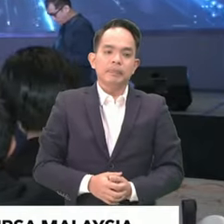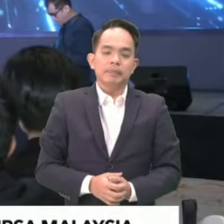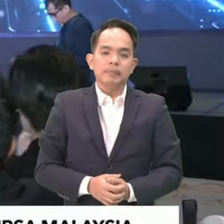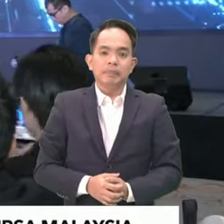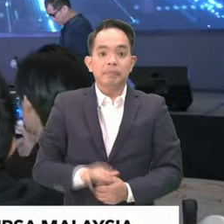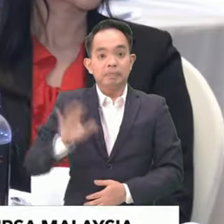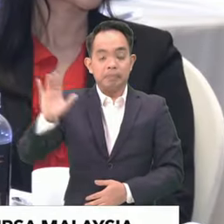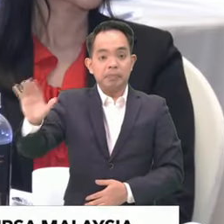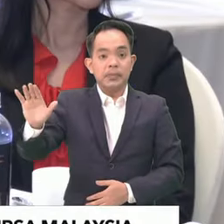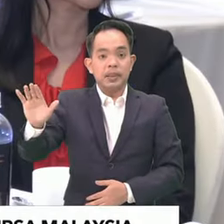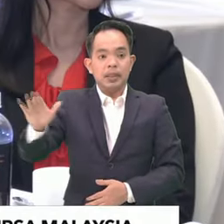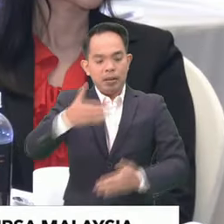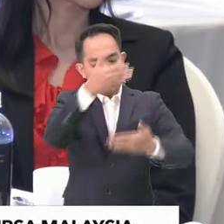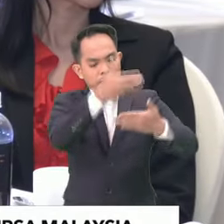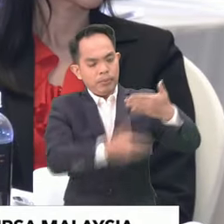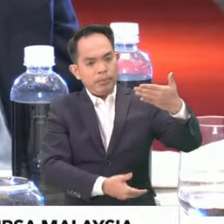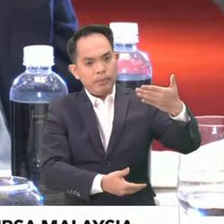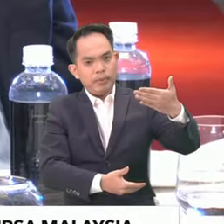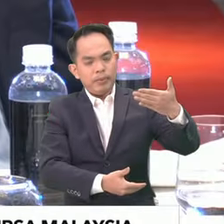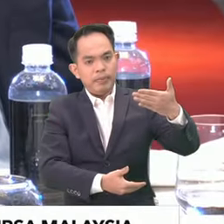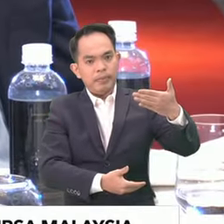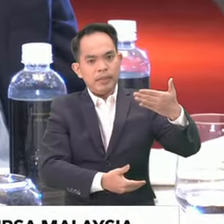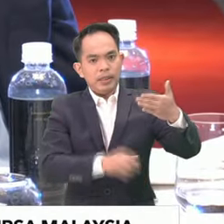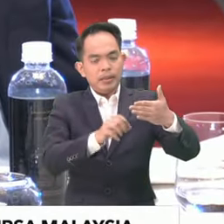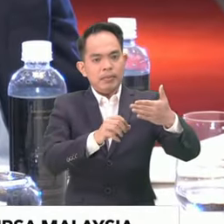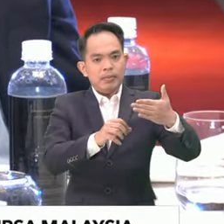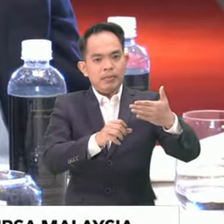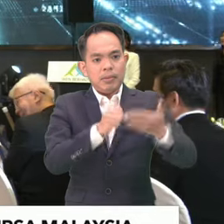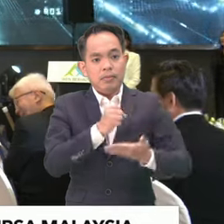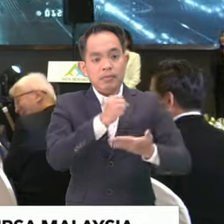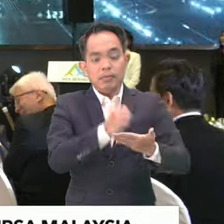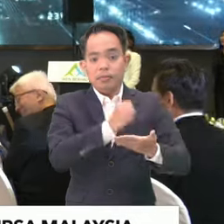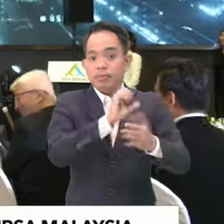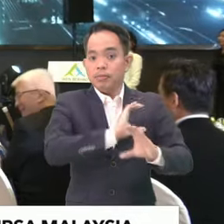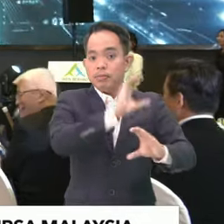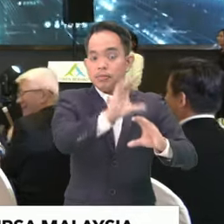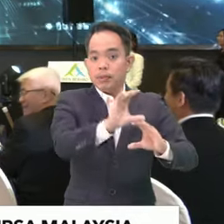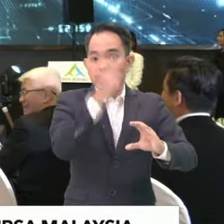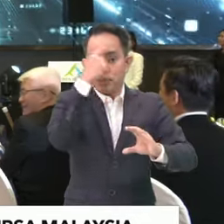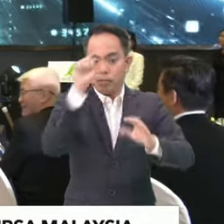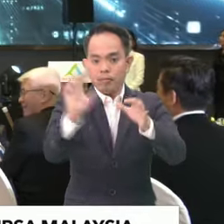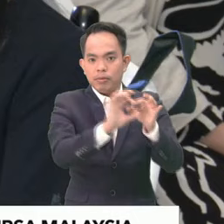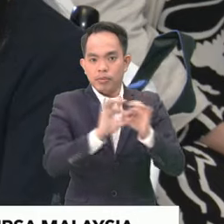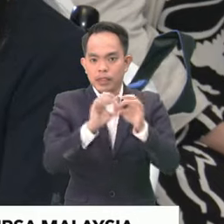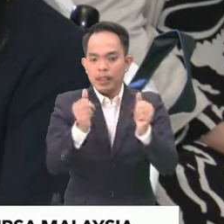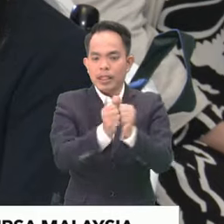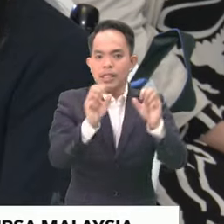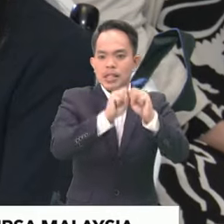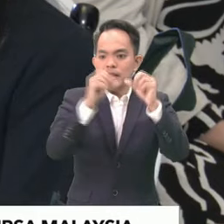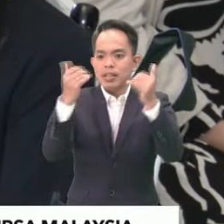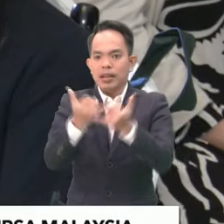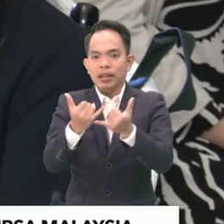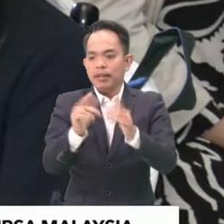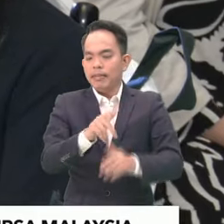Menurut Muhammad Hazani, dengan penyenaraian Three Rand di bursa saham, membuktikan syarikat tempatan berkemampuan untuk bekerjasama dengan syarikat multinasional